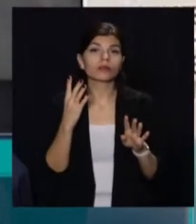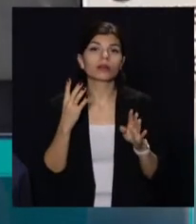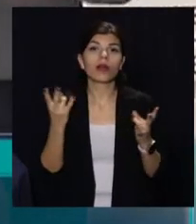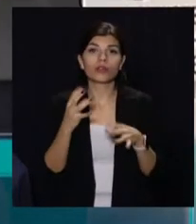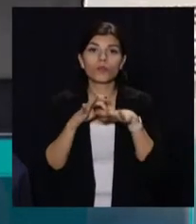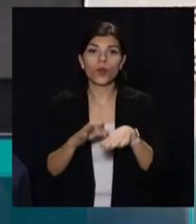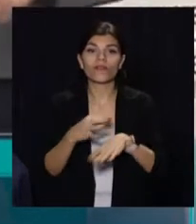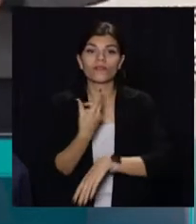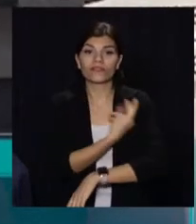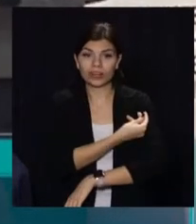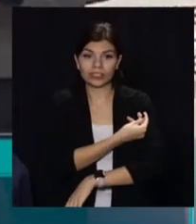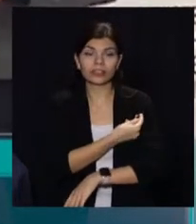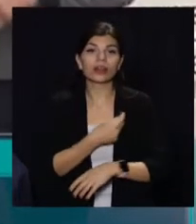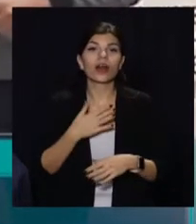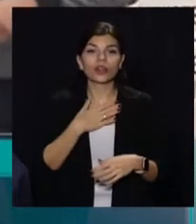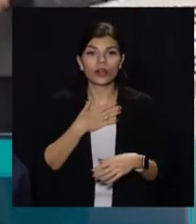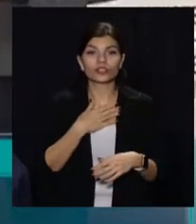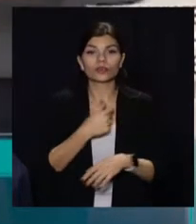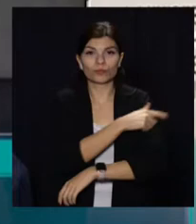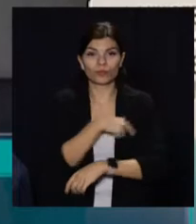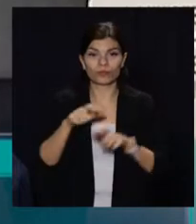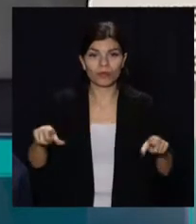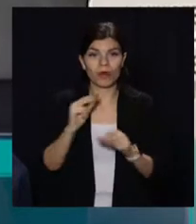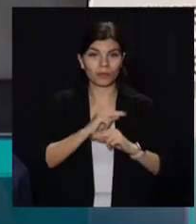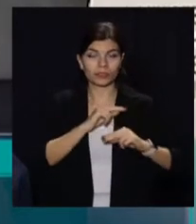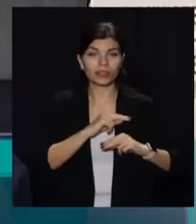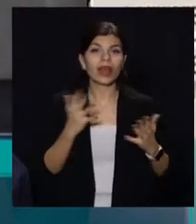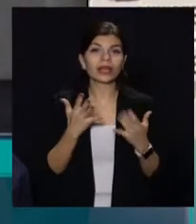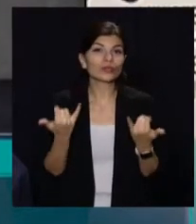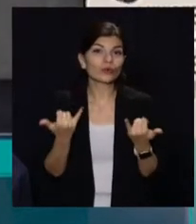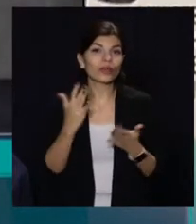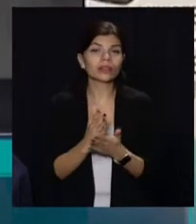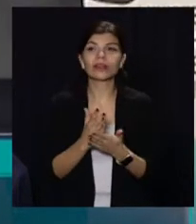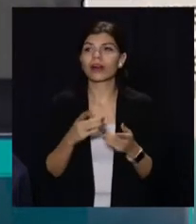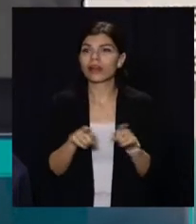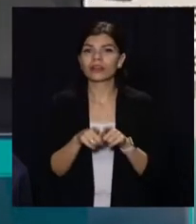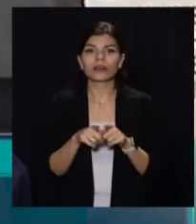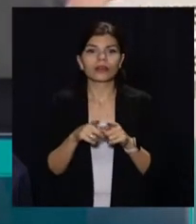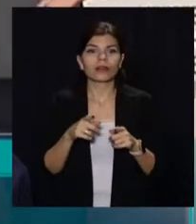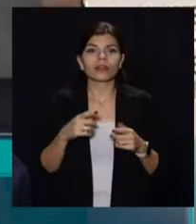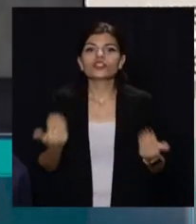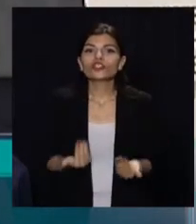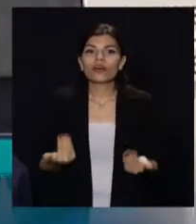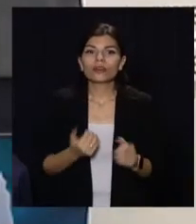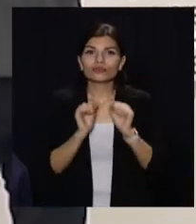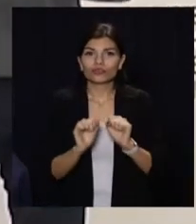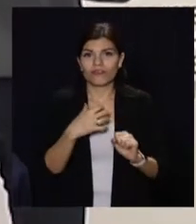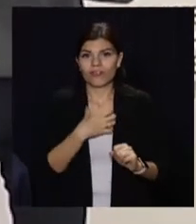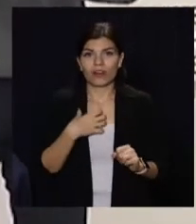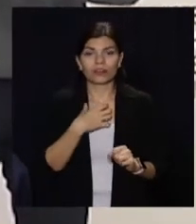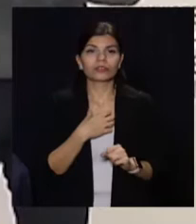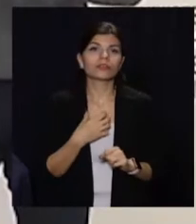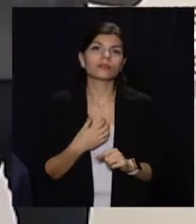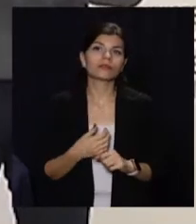проводити вакцинацію наших медичних працівників, які сьогодні є таким живим щитом між